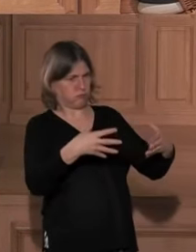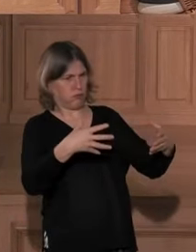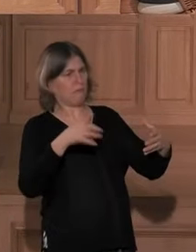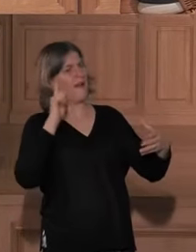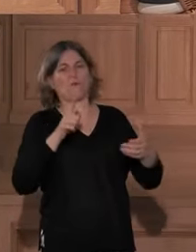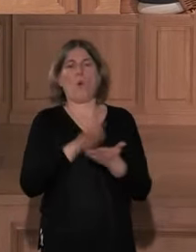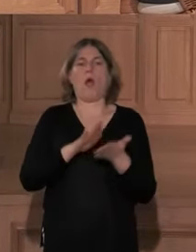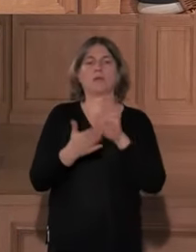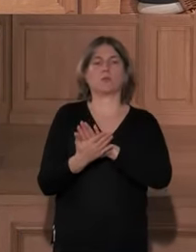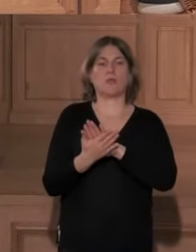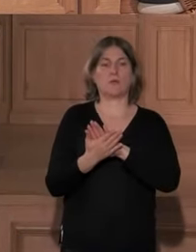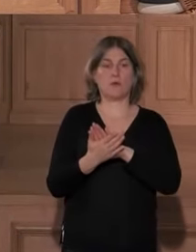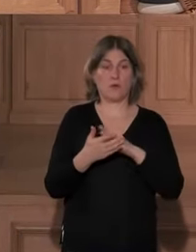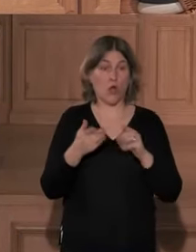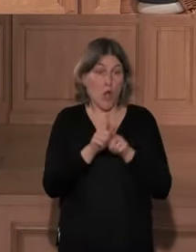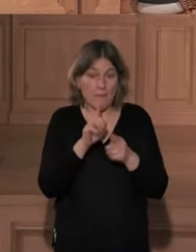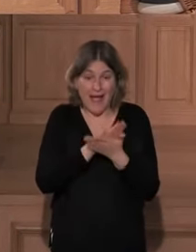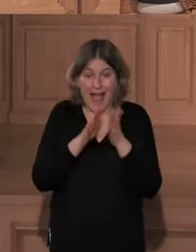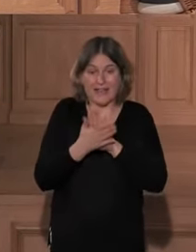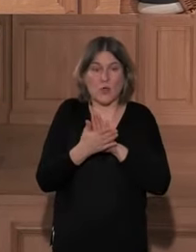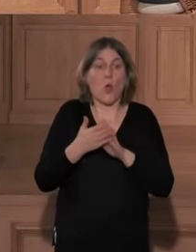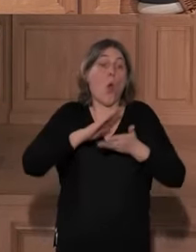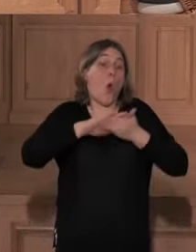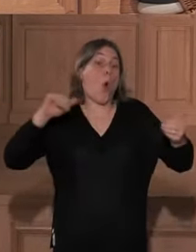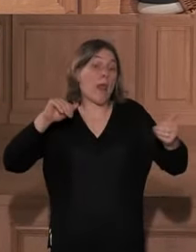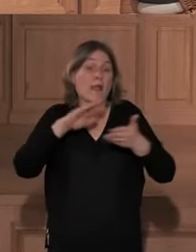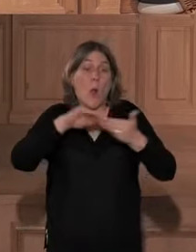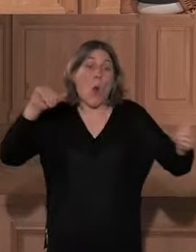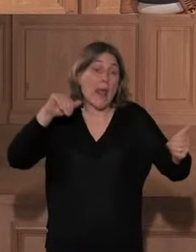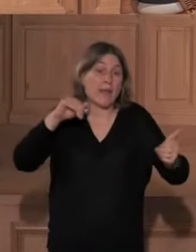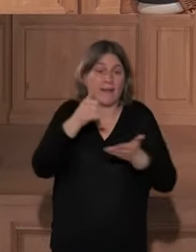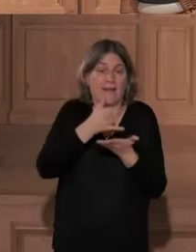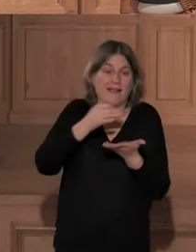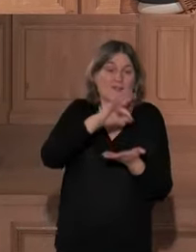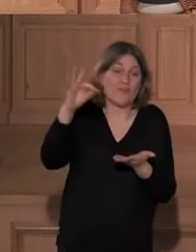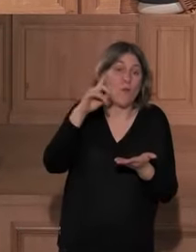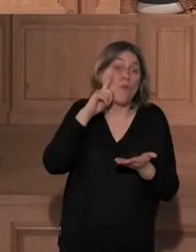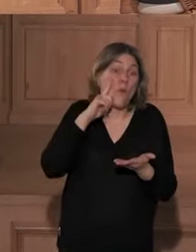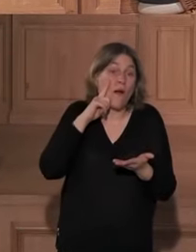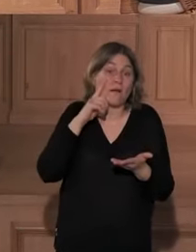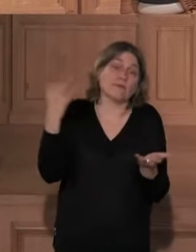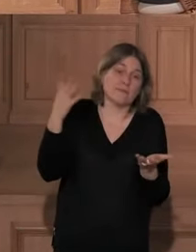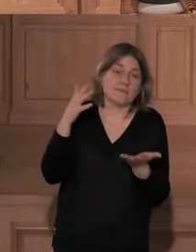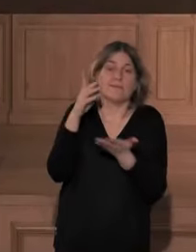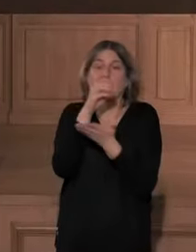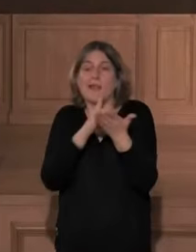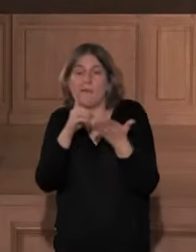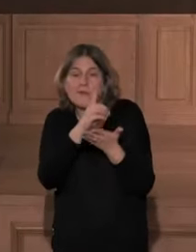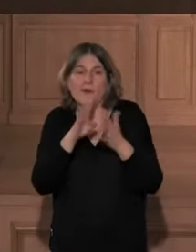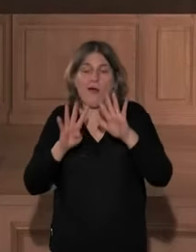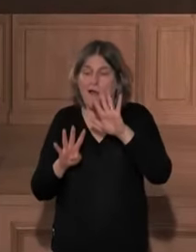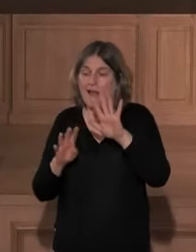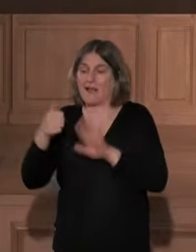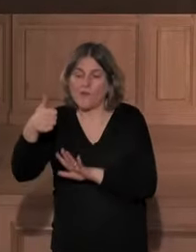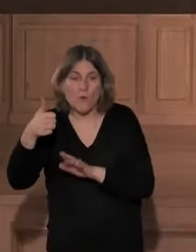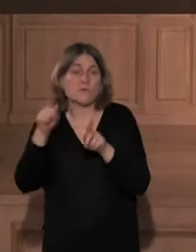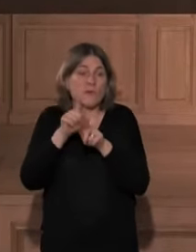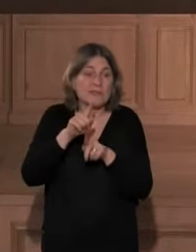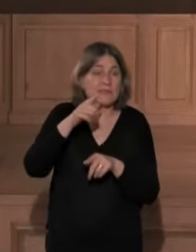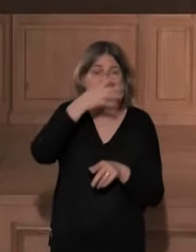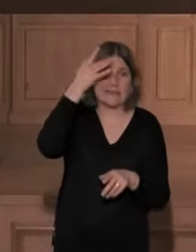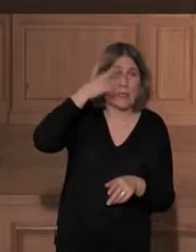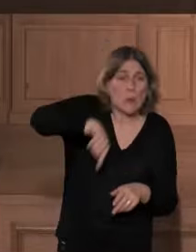relais entre l'institution et les familles. D'accord. Et le relais Île-de-France, parce que on habitait au Tarteret dans le 91, et qu'on prenait des jeunes de toutes les